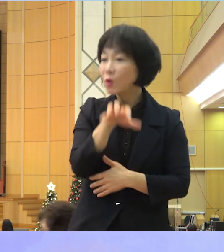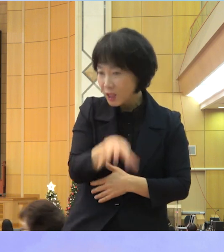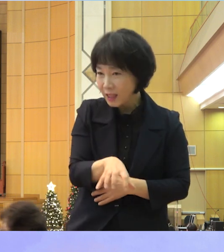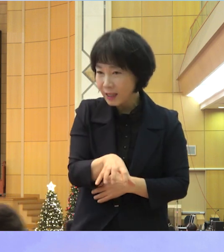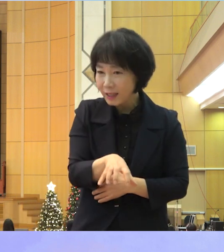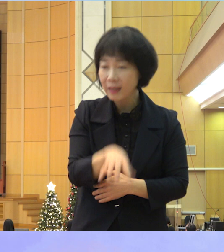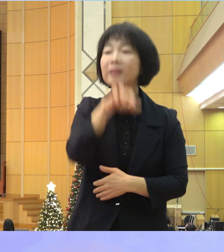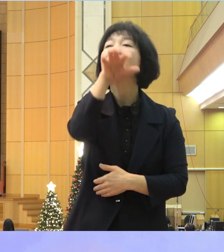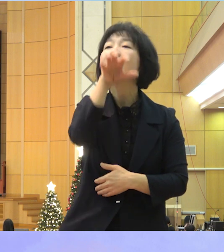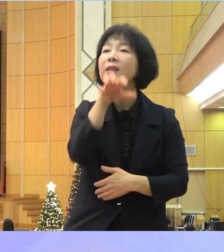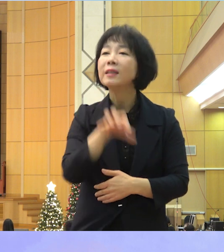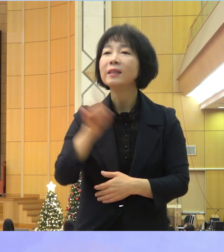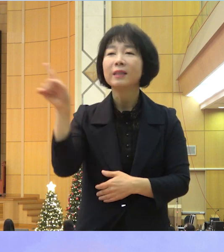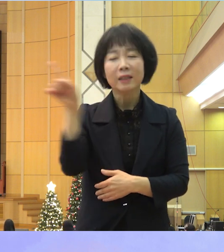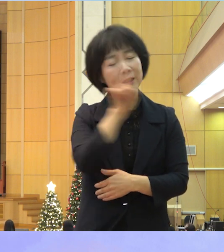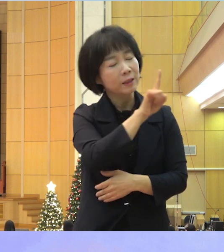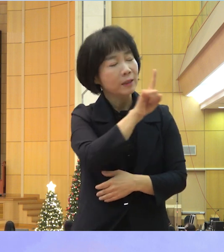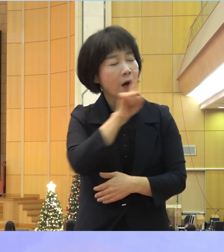모신 곳이